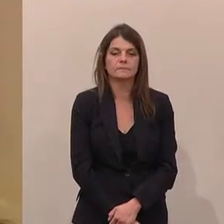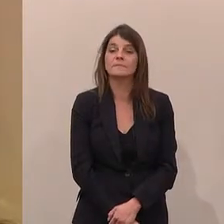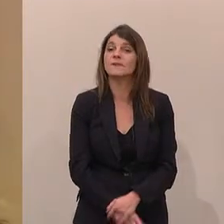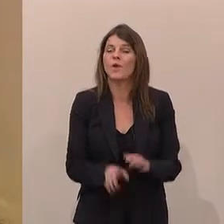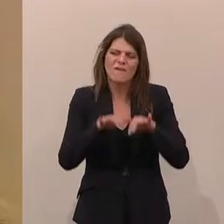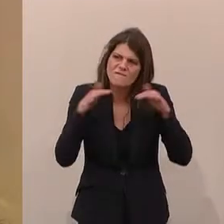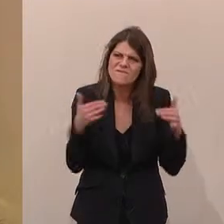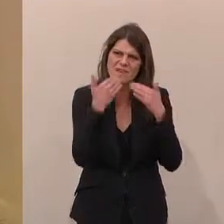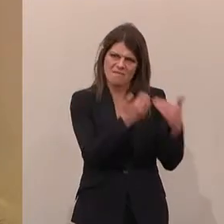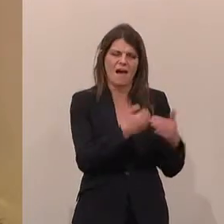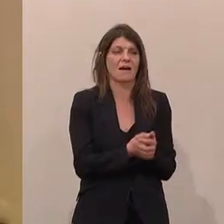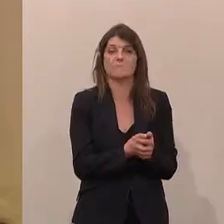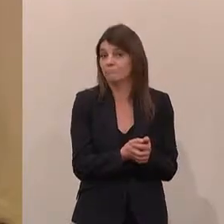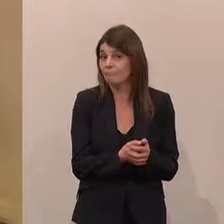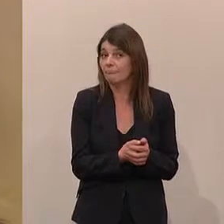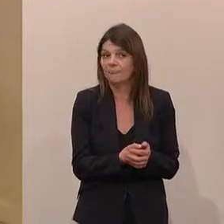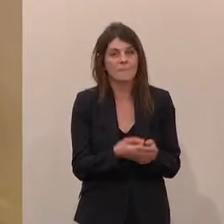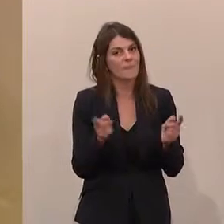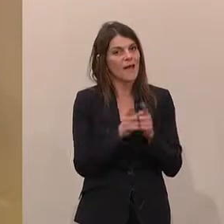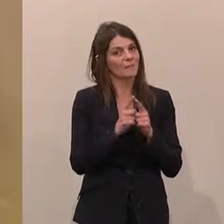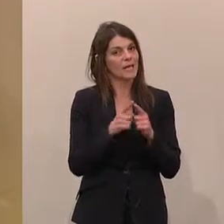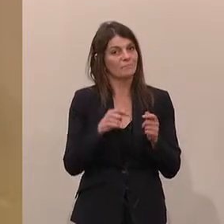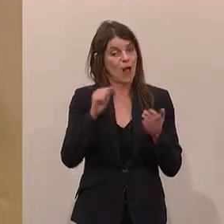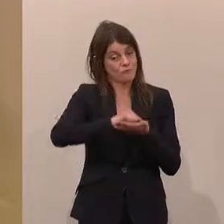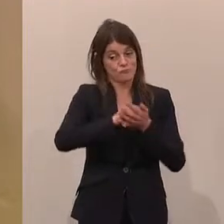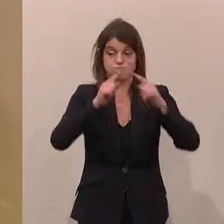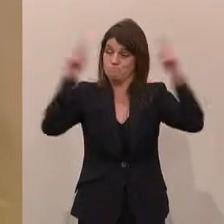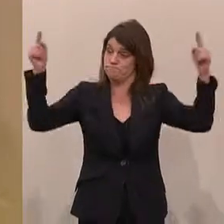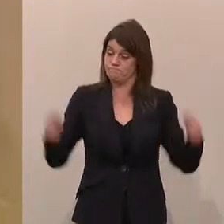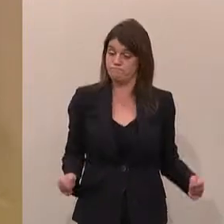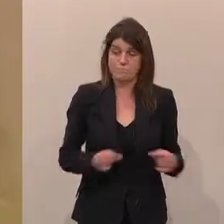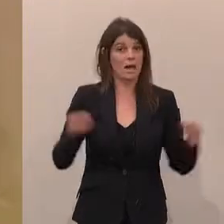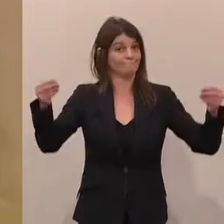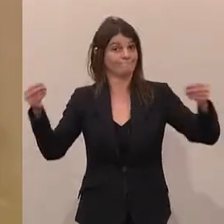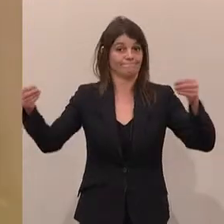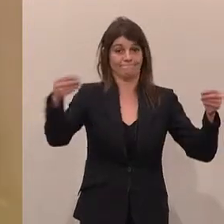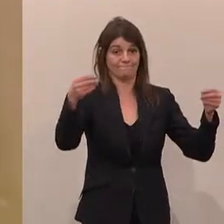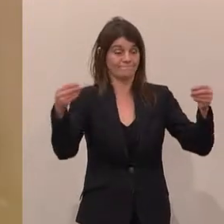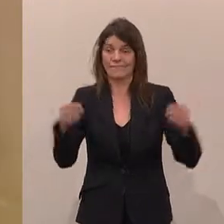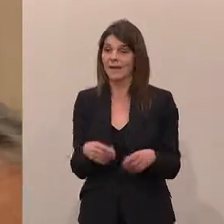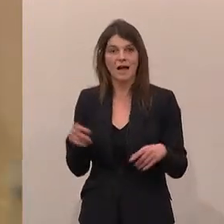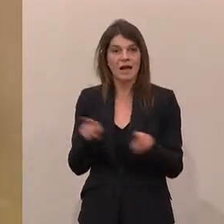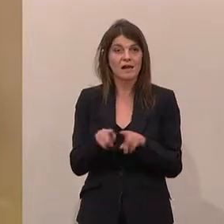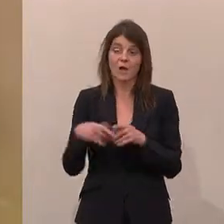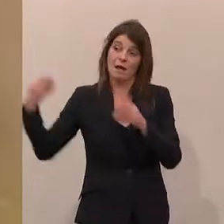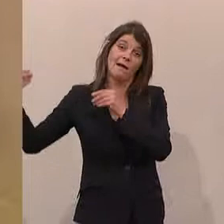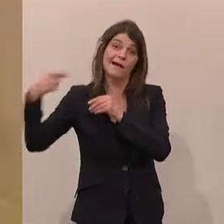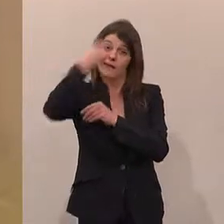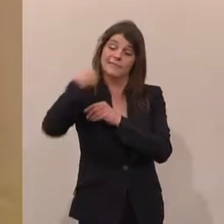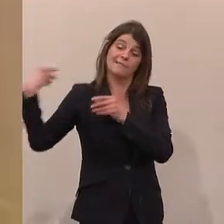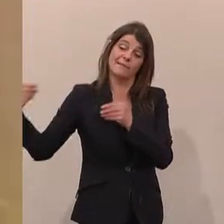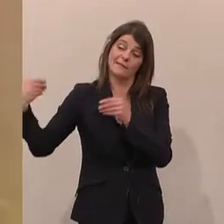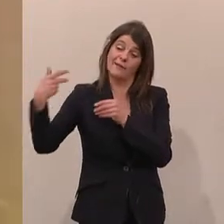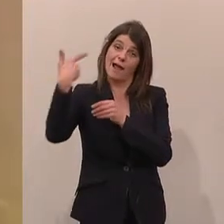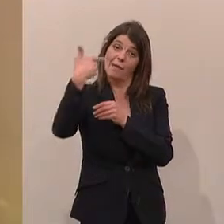Und vielen Dank dafür, dass Sie das so groß ausgedruckt haben und die ganze Zeit für die Kamera neben Ihr Gesicht gehalten haben. Denn damit